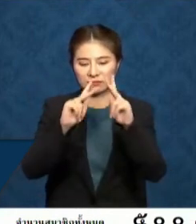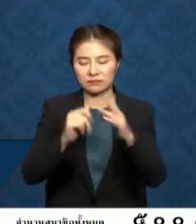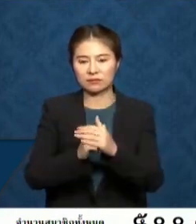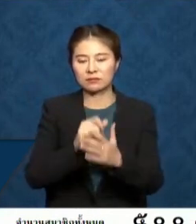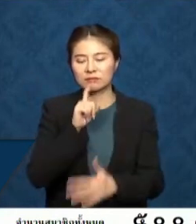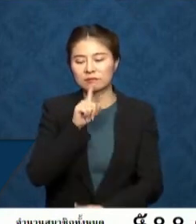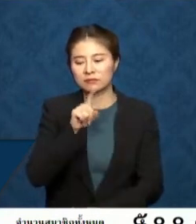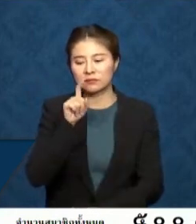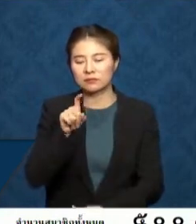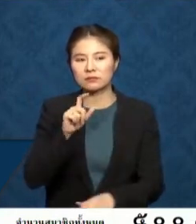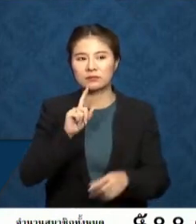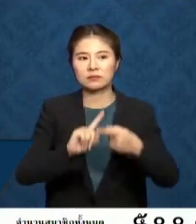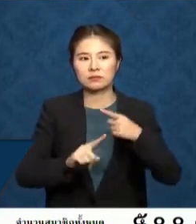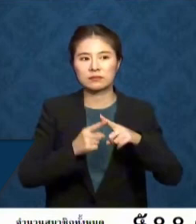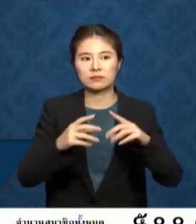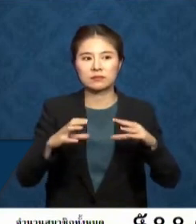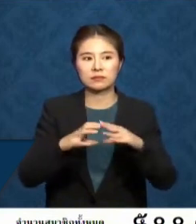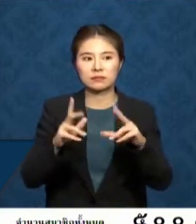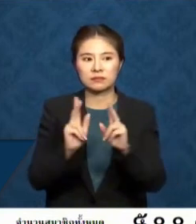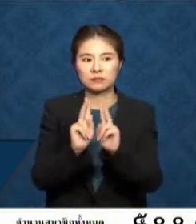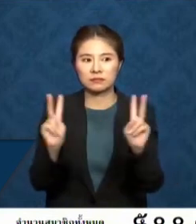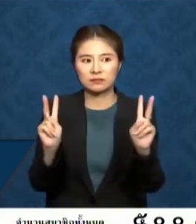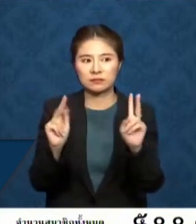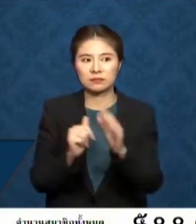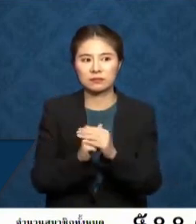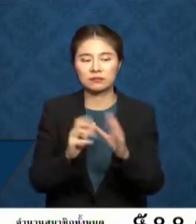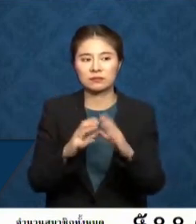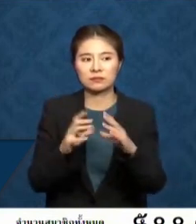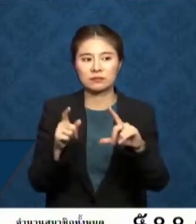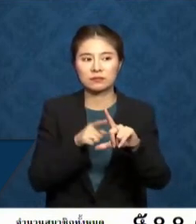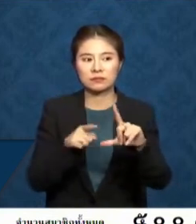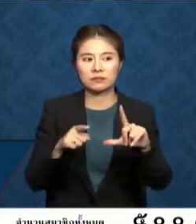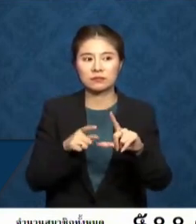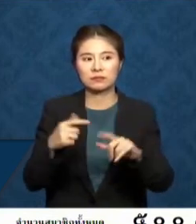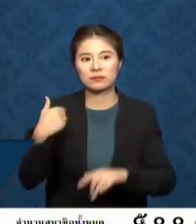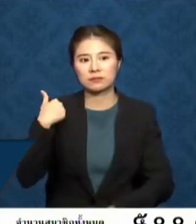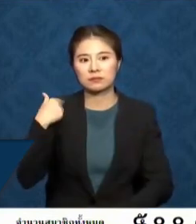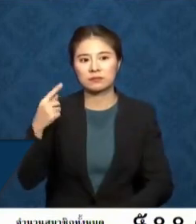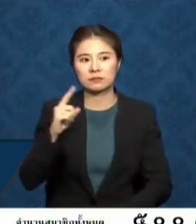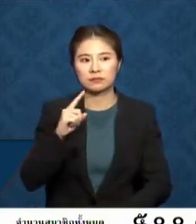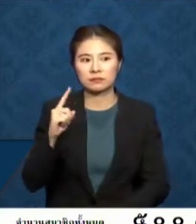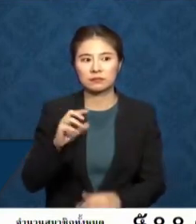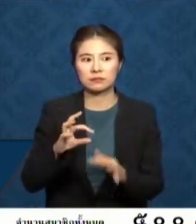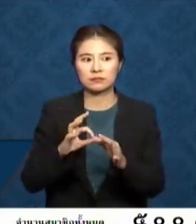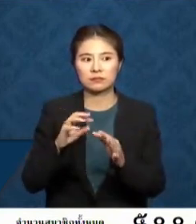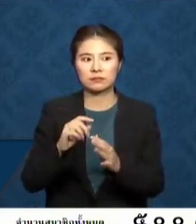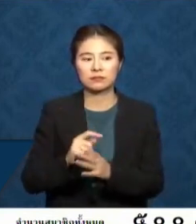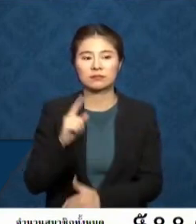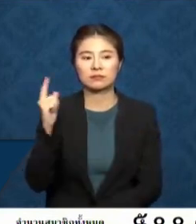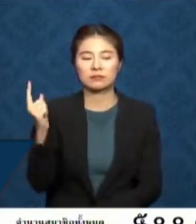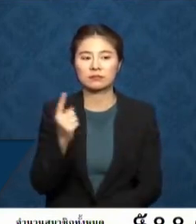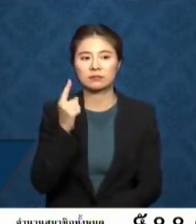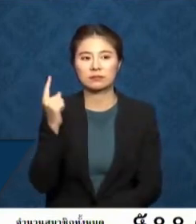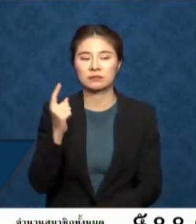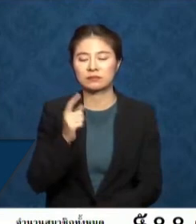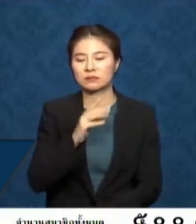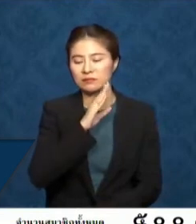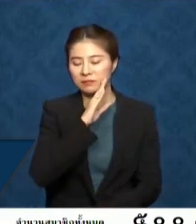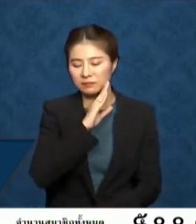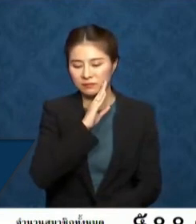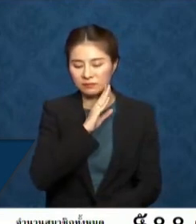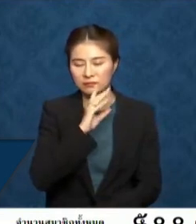ามเพื่อนกรรมาธิการนะครับในพรรคก้าวไกลของผมนะครับว่าการท่องเที่ยวสมมุติฐานต่